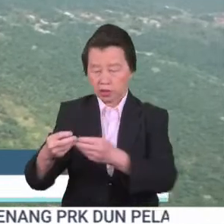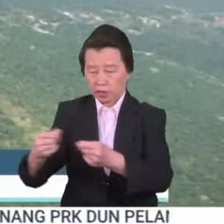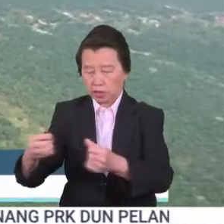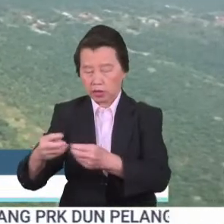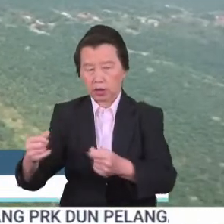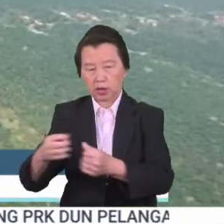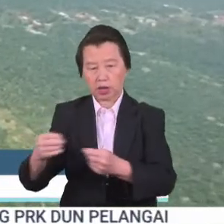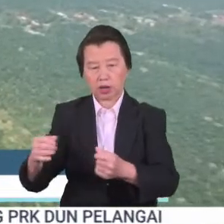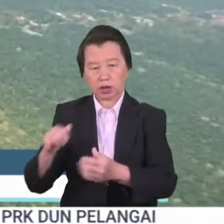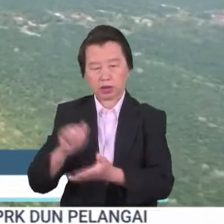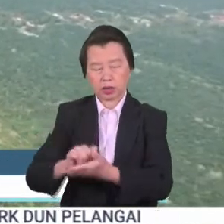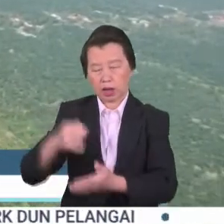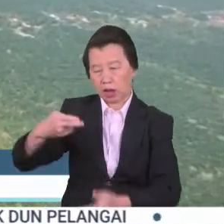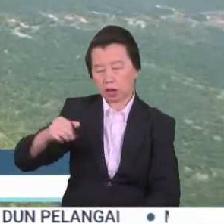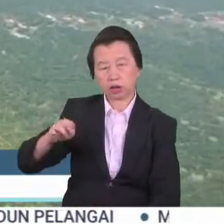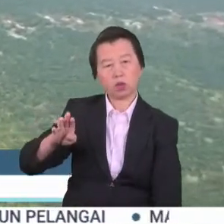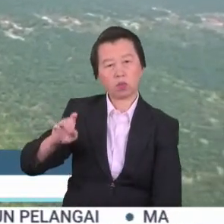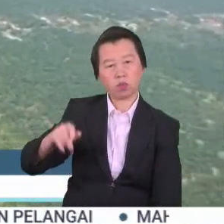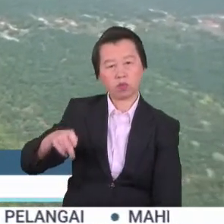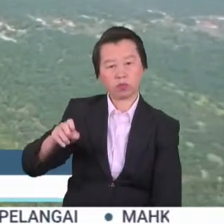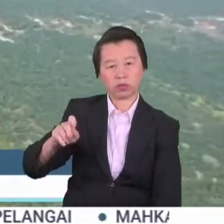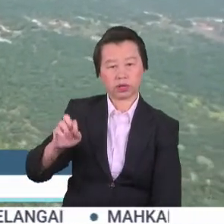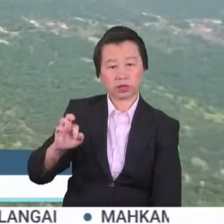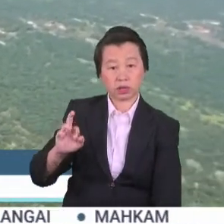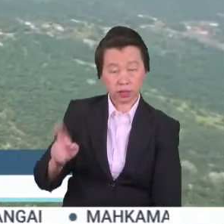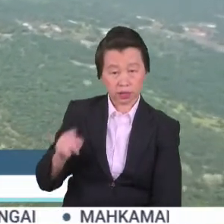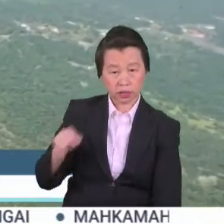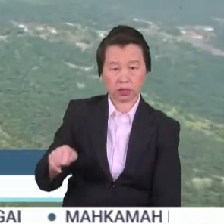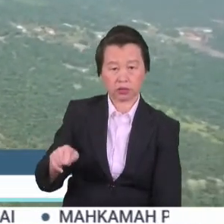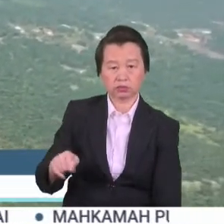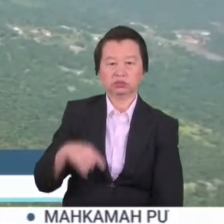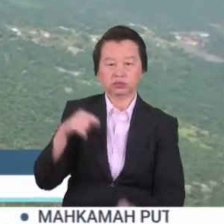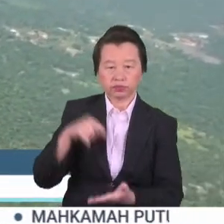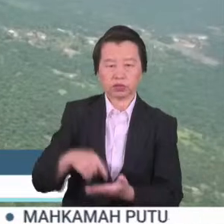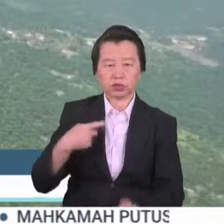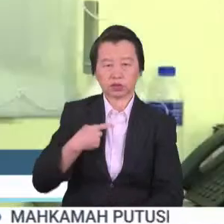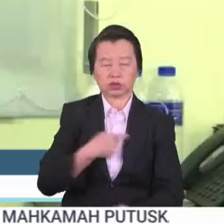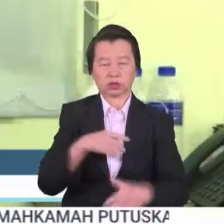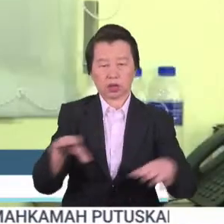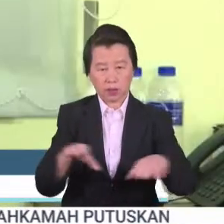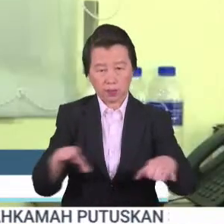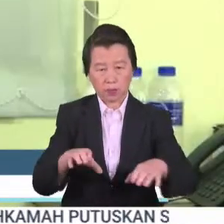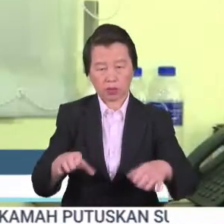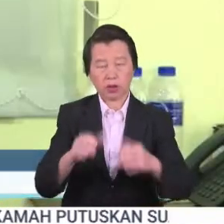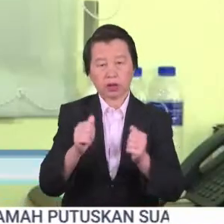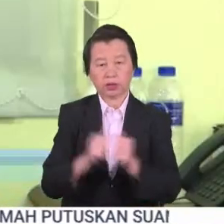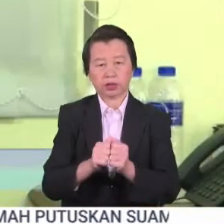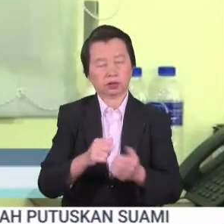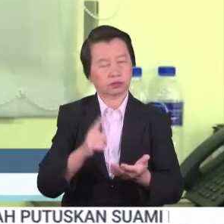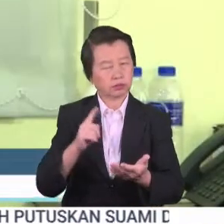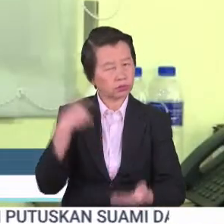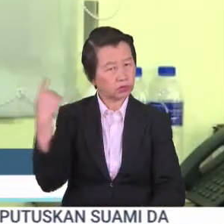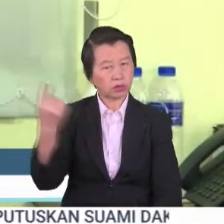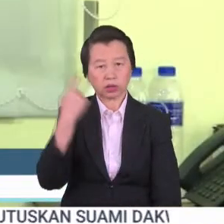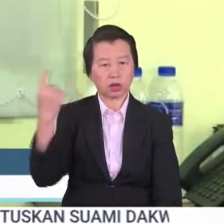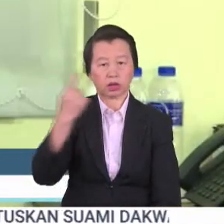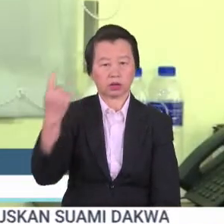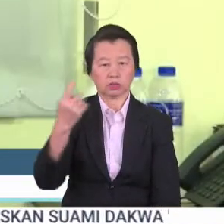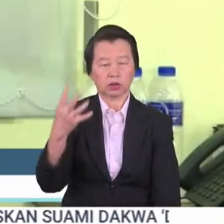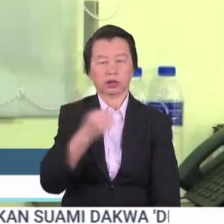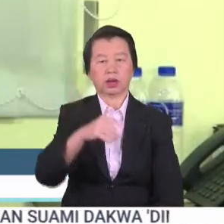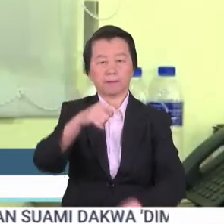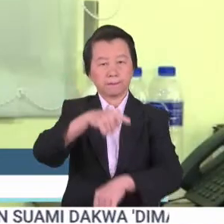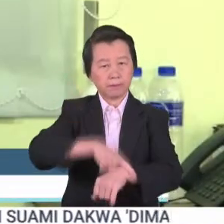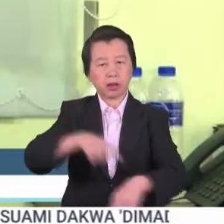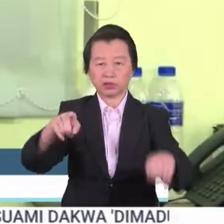fire PR area jadi yang ini kita lakukan dengan kerap dan pada